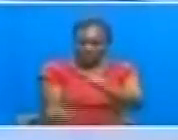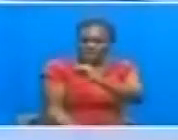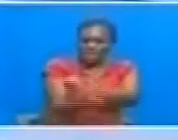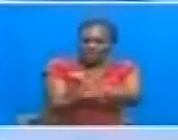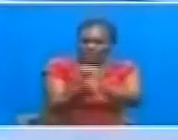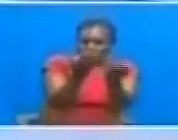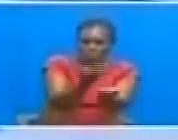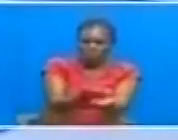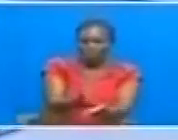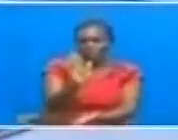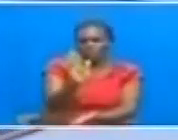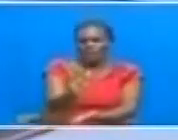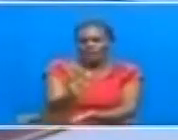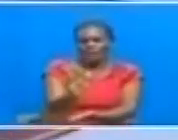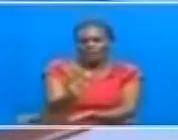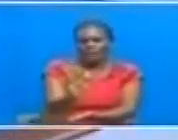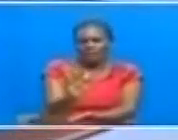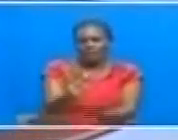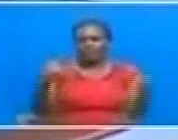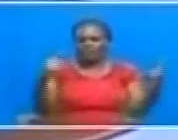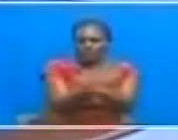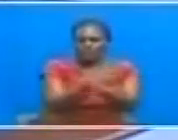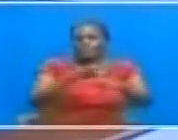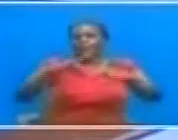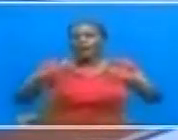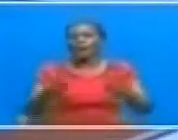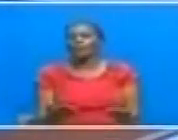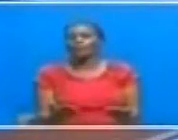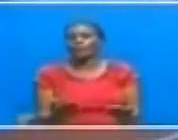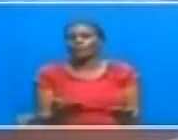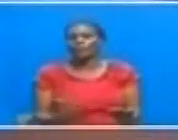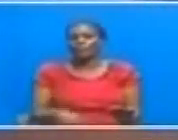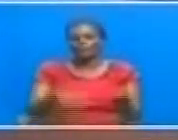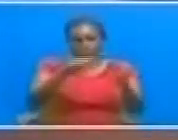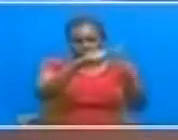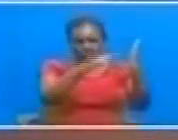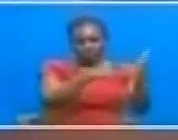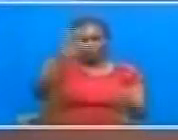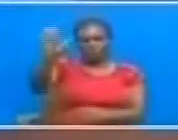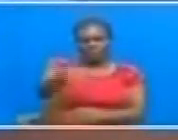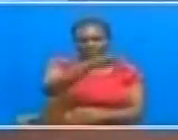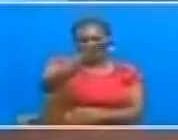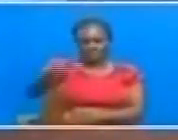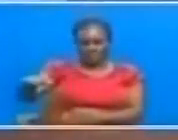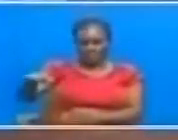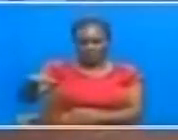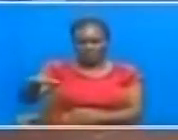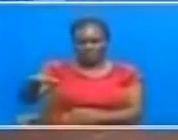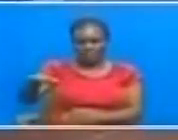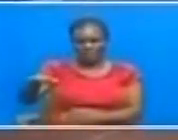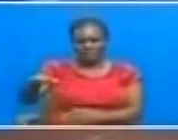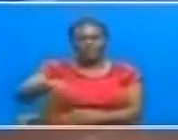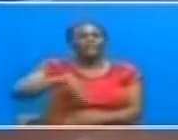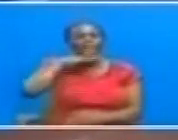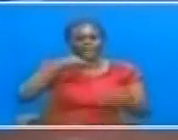natueleza mapendekezo yao yanatofautiana vipi na ile miswada ambayo iko bungeni. Kumbuka kuwa makataa